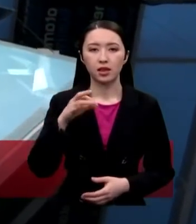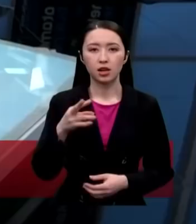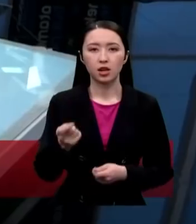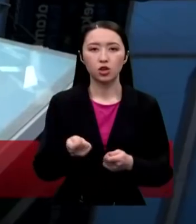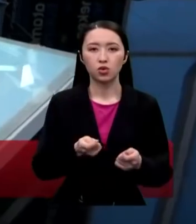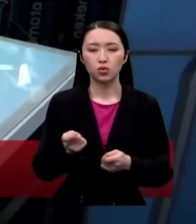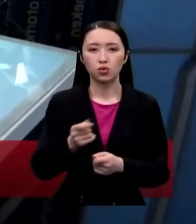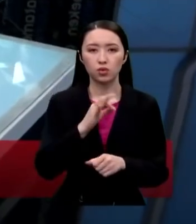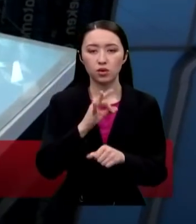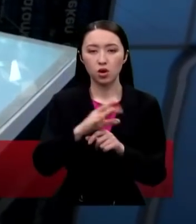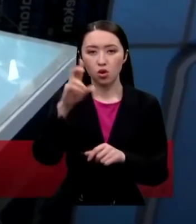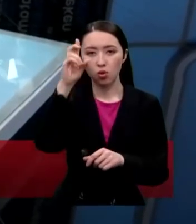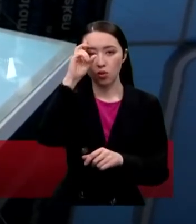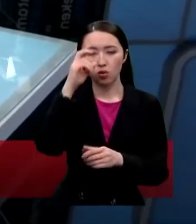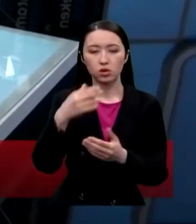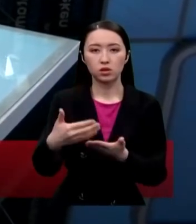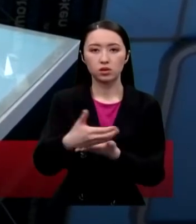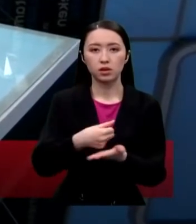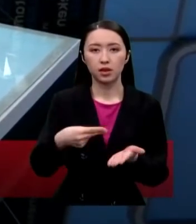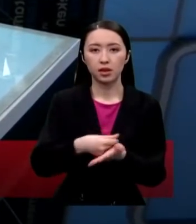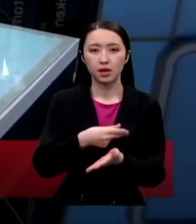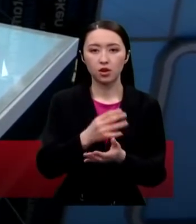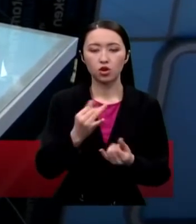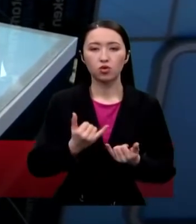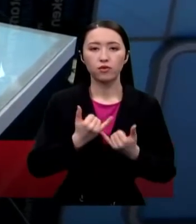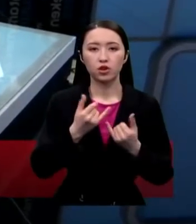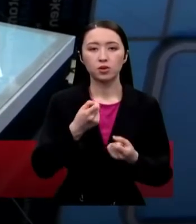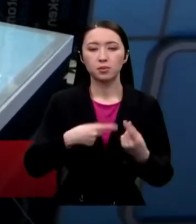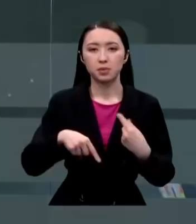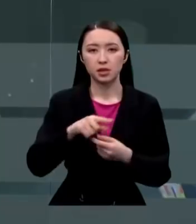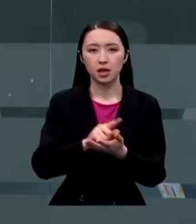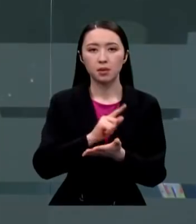управления госуслуг Комитета госдоходов. И, уважаемые бизнесмены,